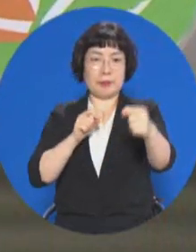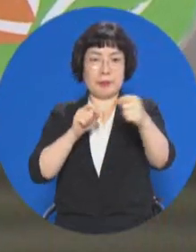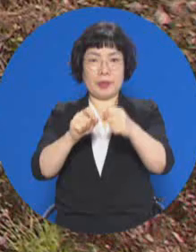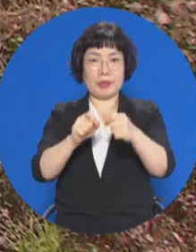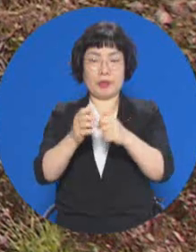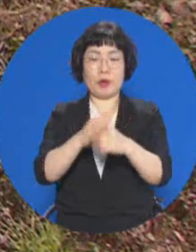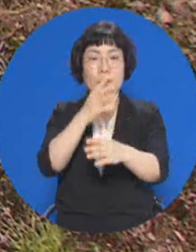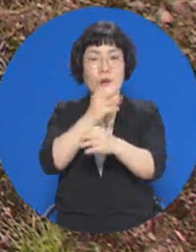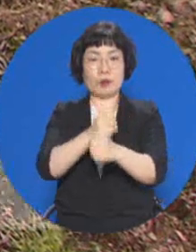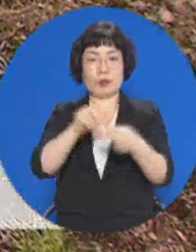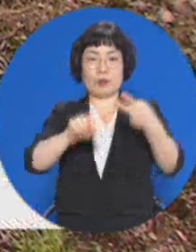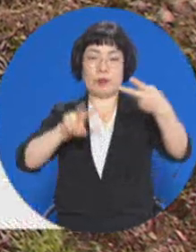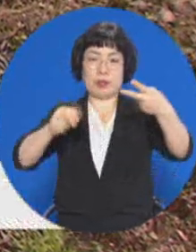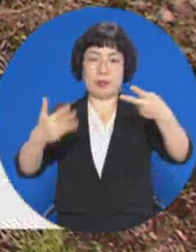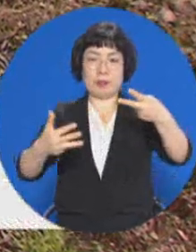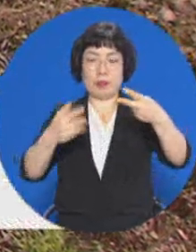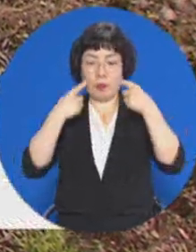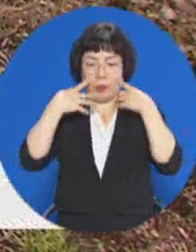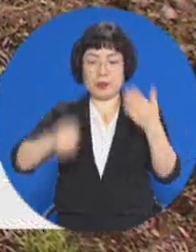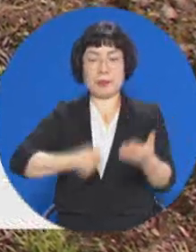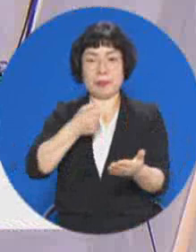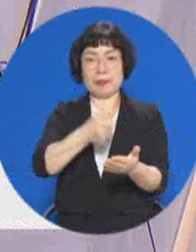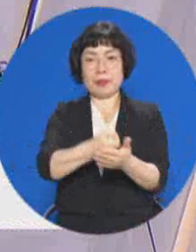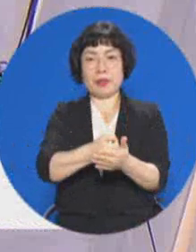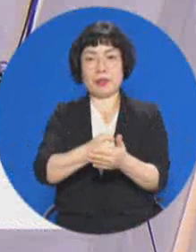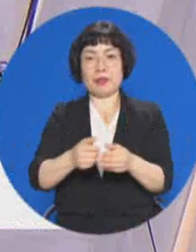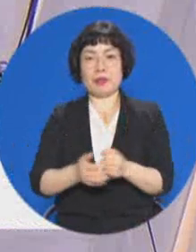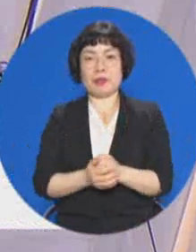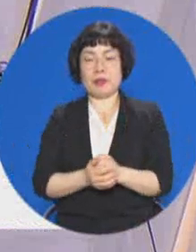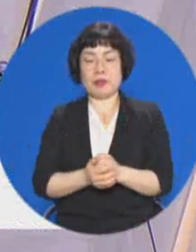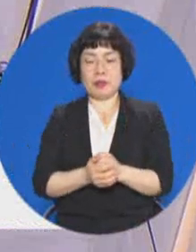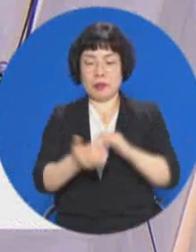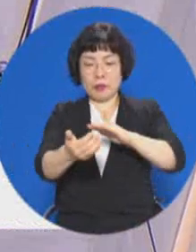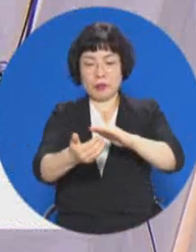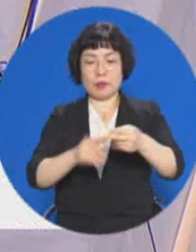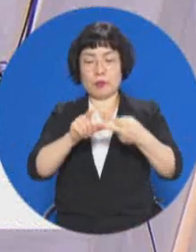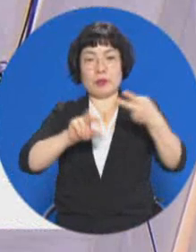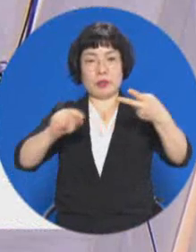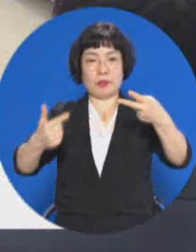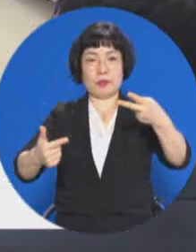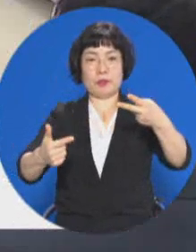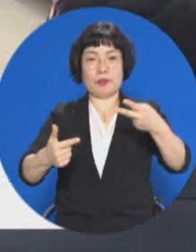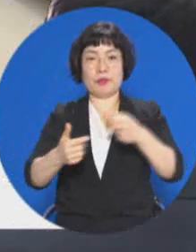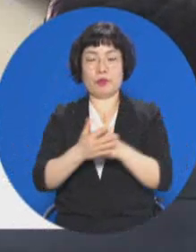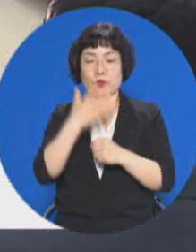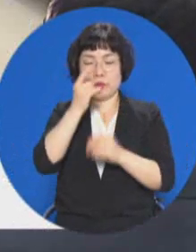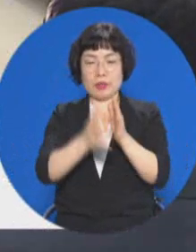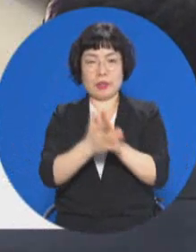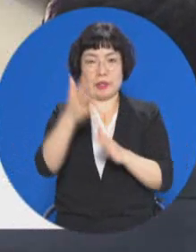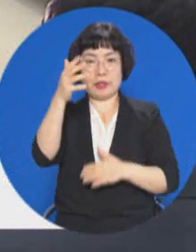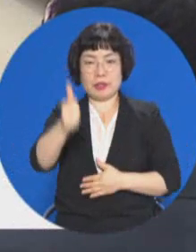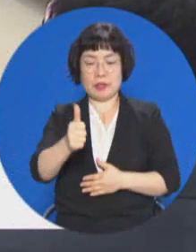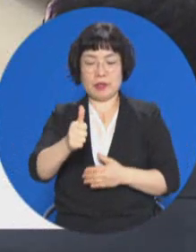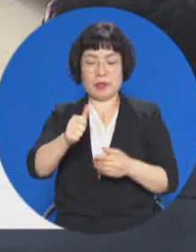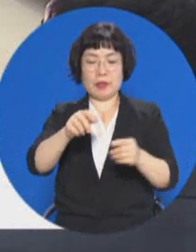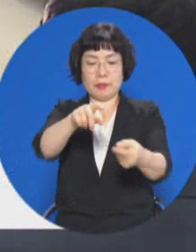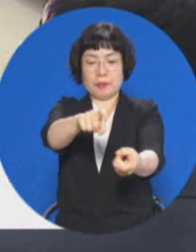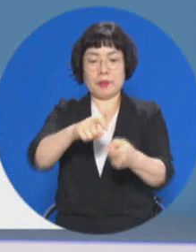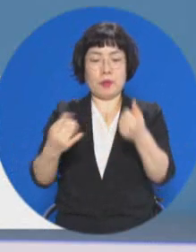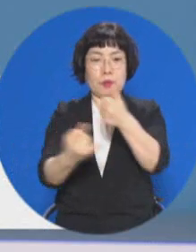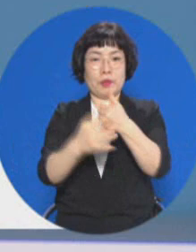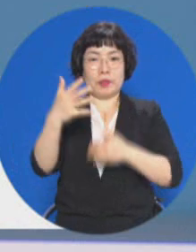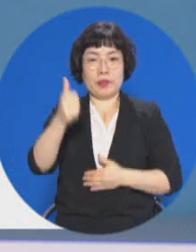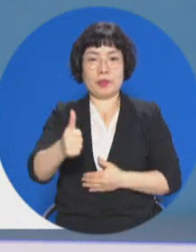인수 시점을 오는 28일로 확정한 겁니다. 무상 인수에 앞서 오는 26일에 순천시장과 인수위원장,